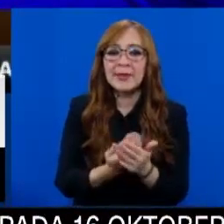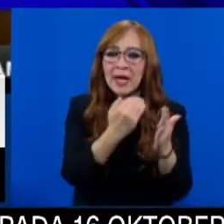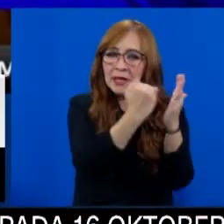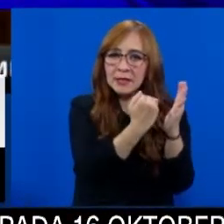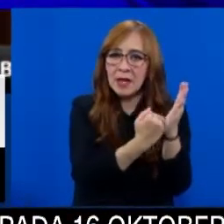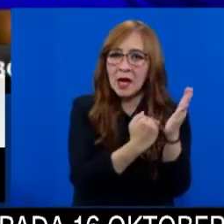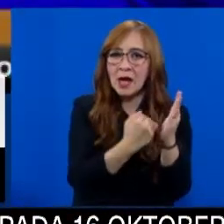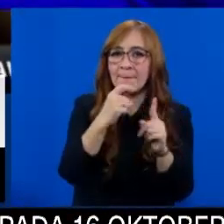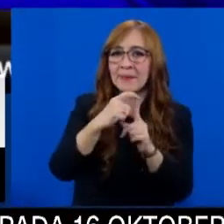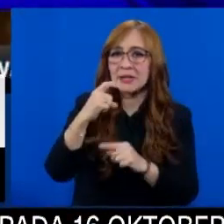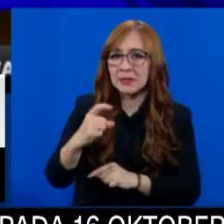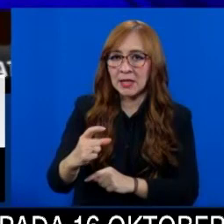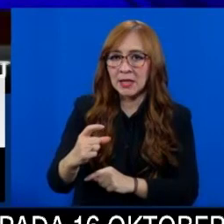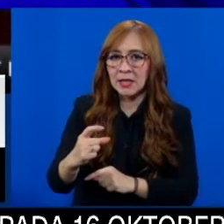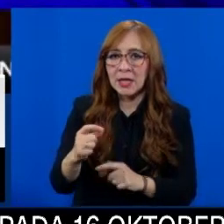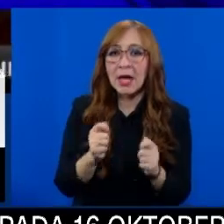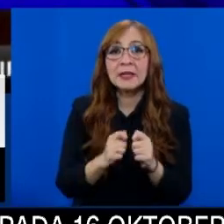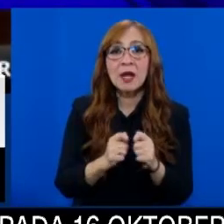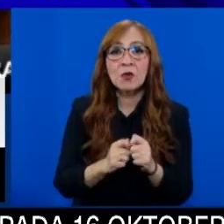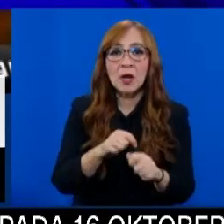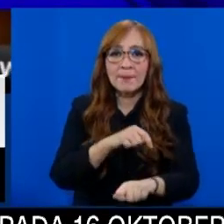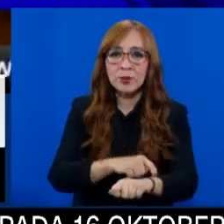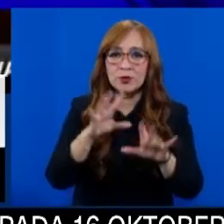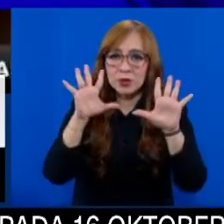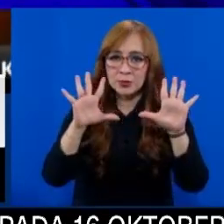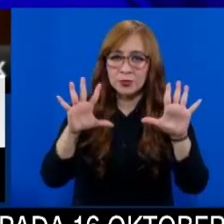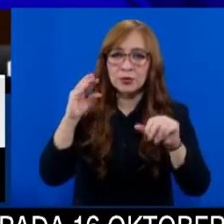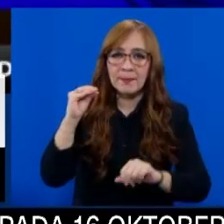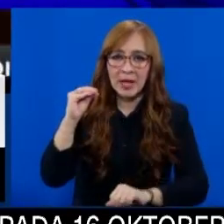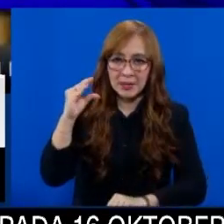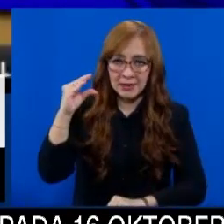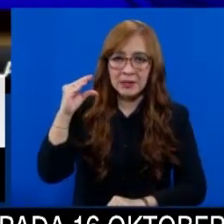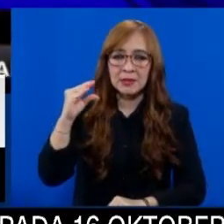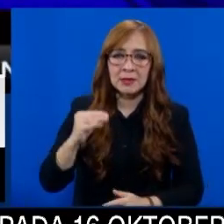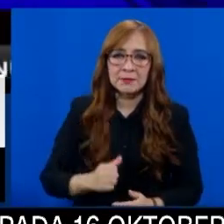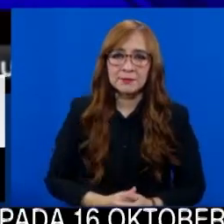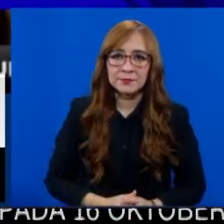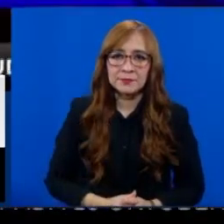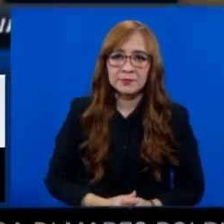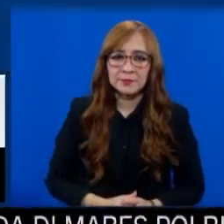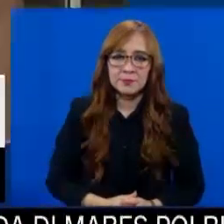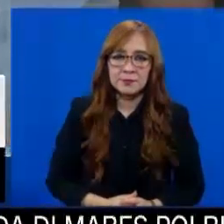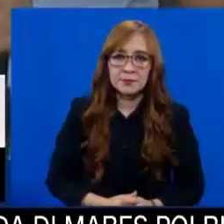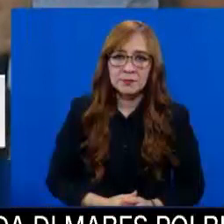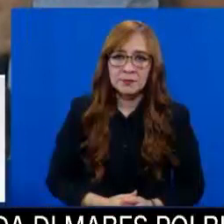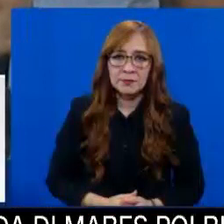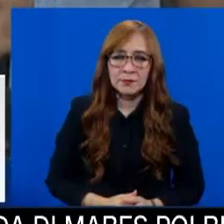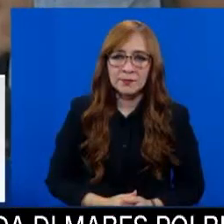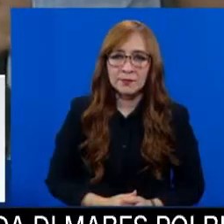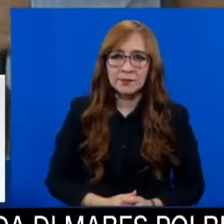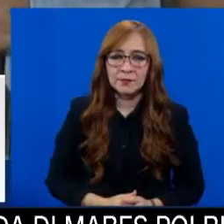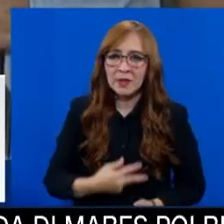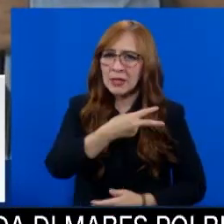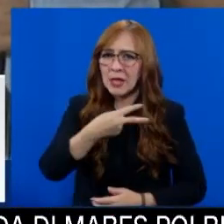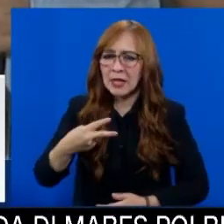ke tersangka lainnya akan dilakukan pada pukul 10 pagi tadi, Taufik. Itu artinya bisa saja pemeriksaan saat ini